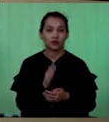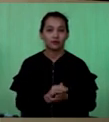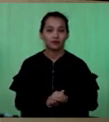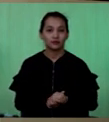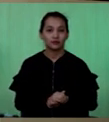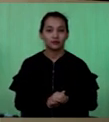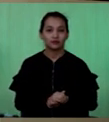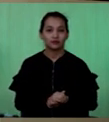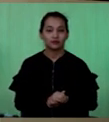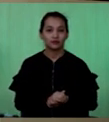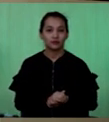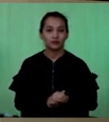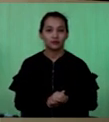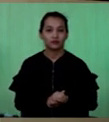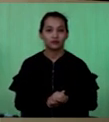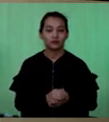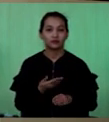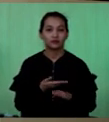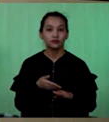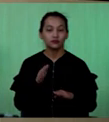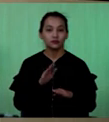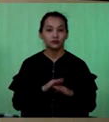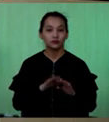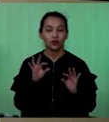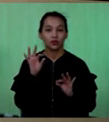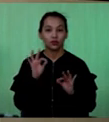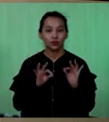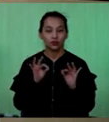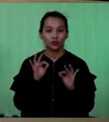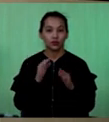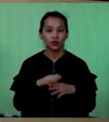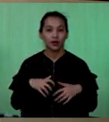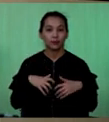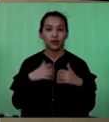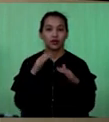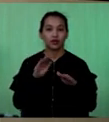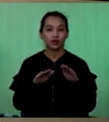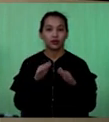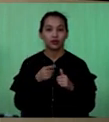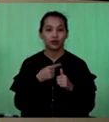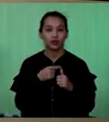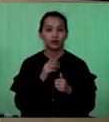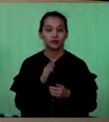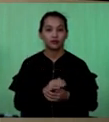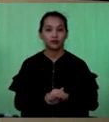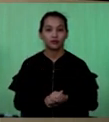tarozi. Bu ham og'ir yuklarni o'lchaydigan mexanik tarozi deb nomlanadi.